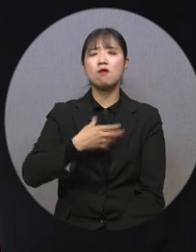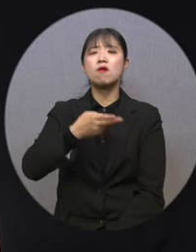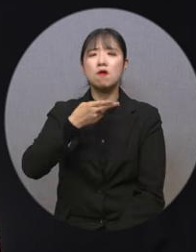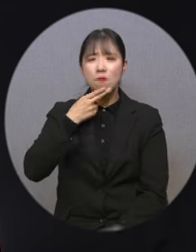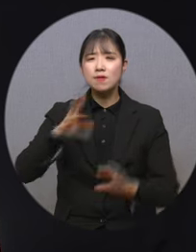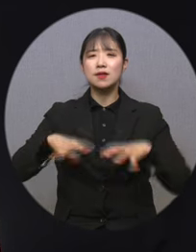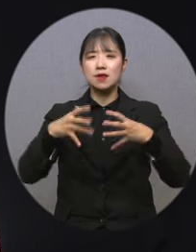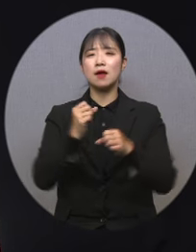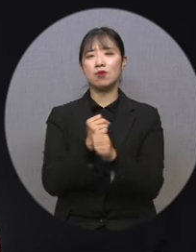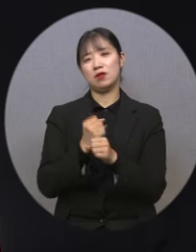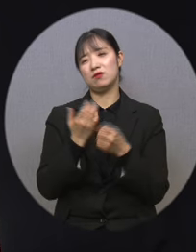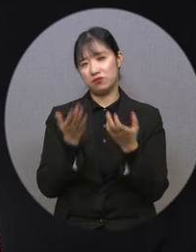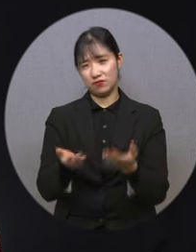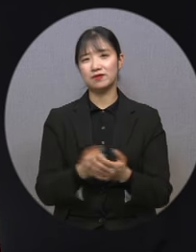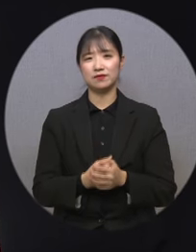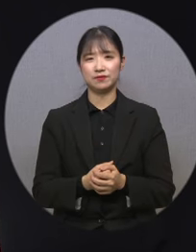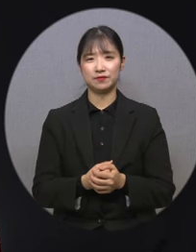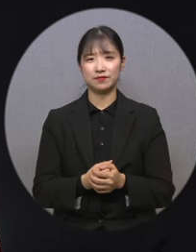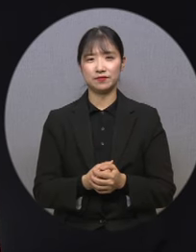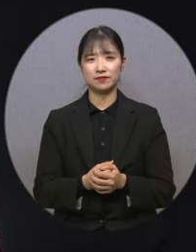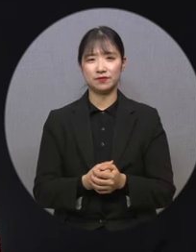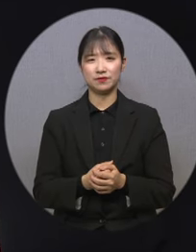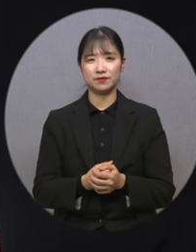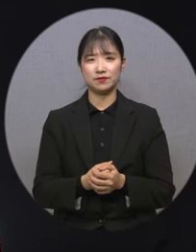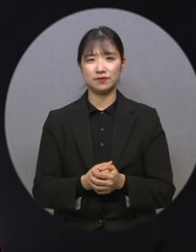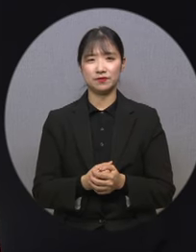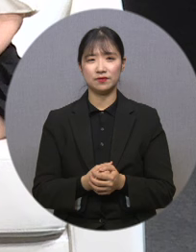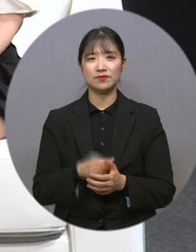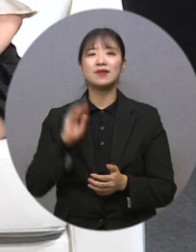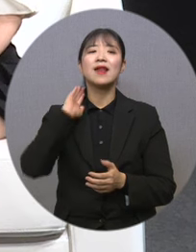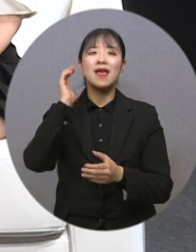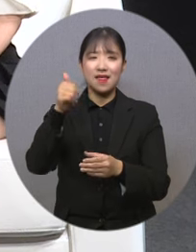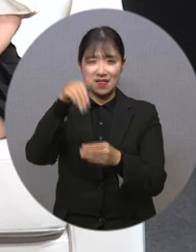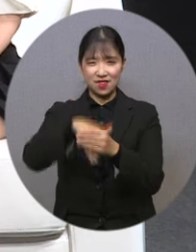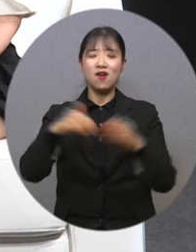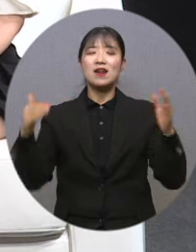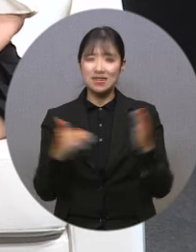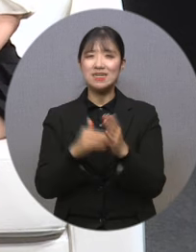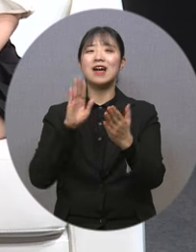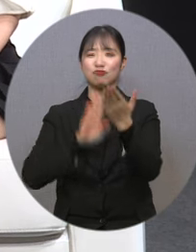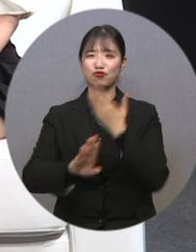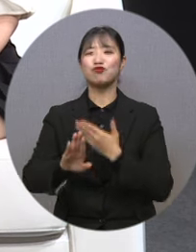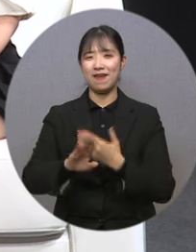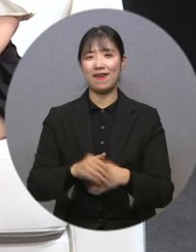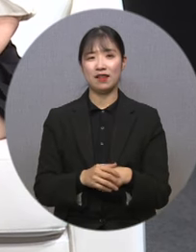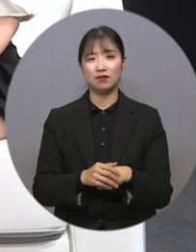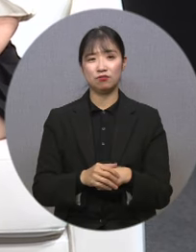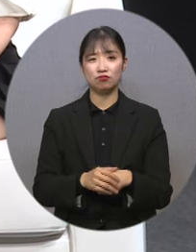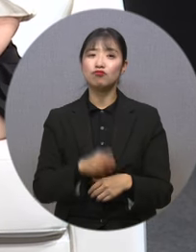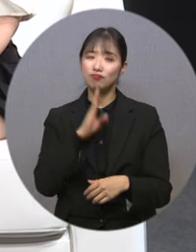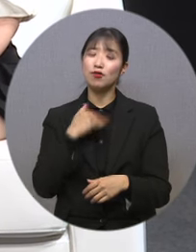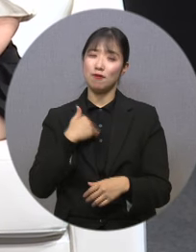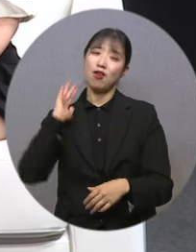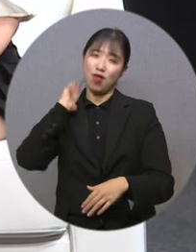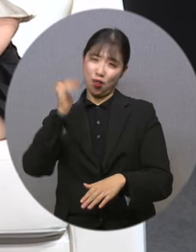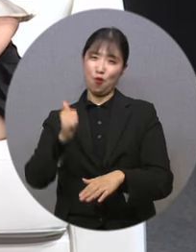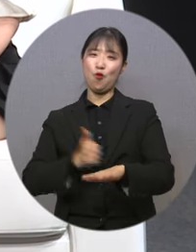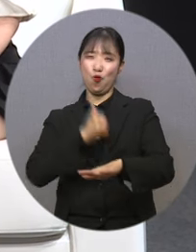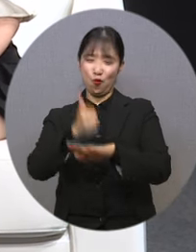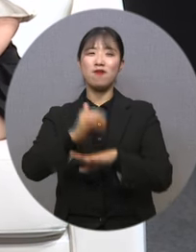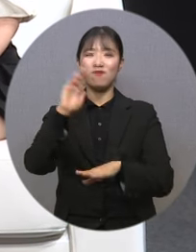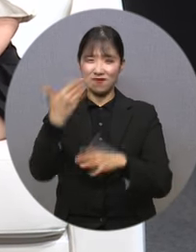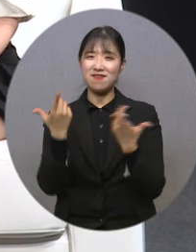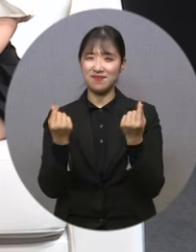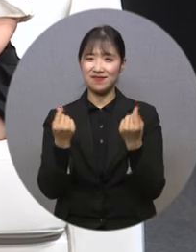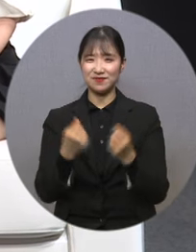세상을 만들어 주겠다. 아니, 이 대선이 끝난 후니까. 끝난 후에. 그게 대통령이 돼 있겠죠.